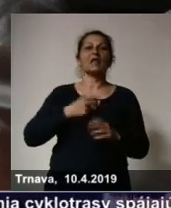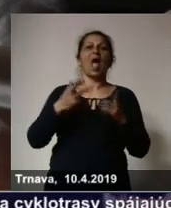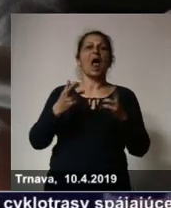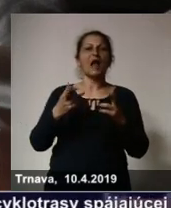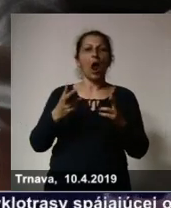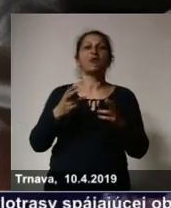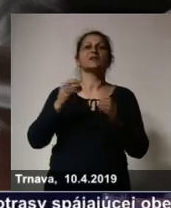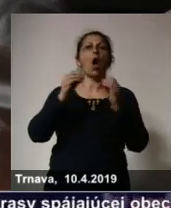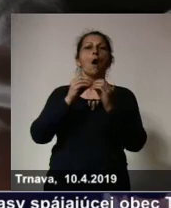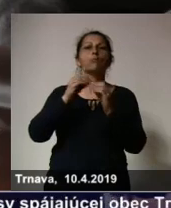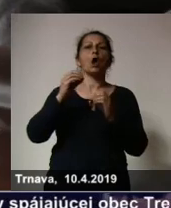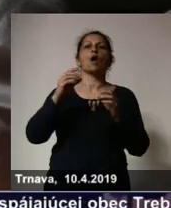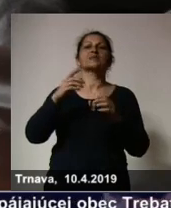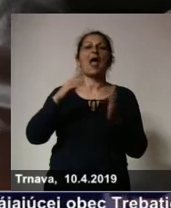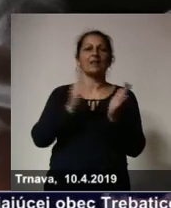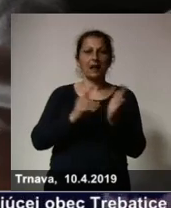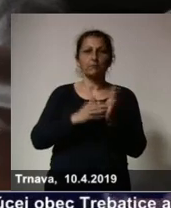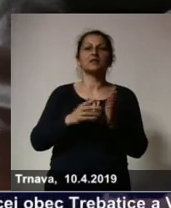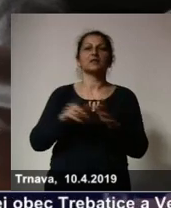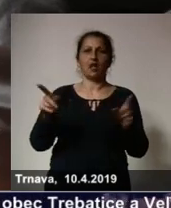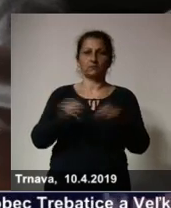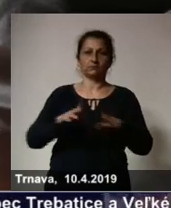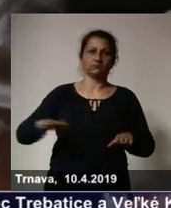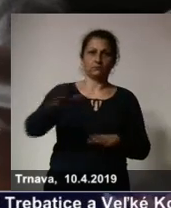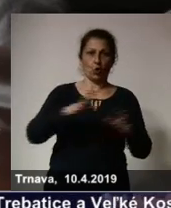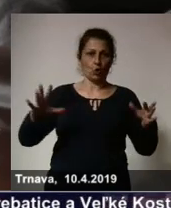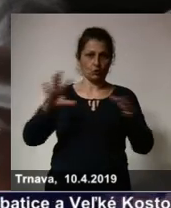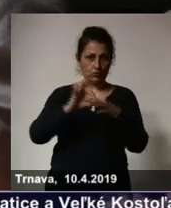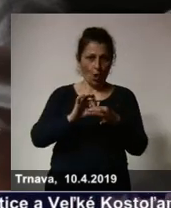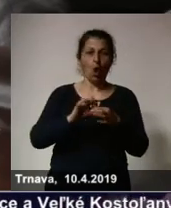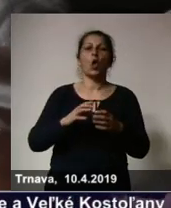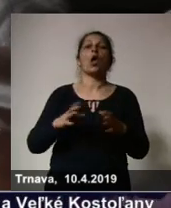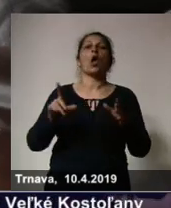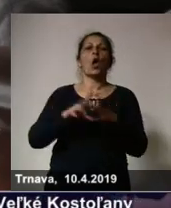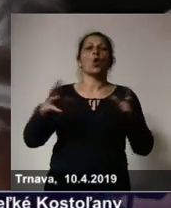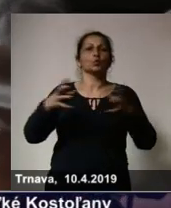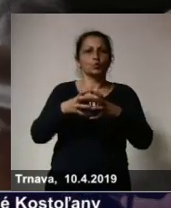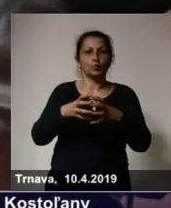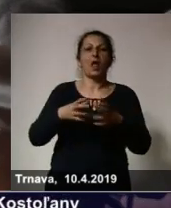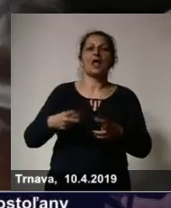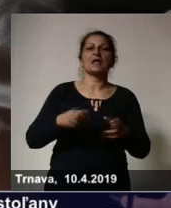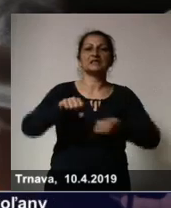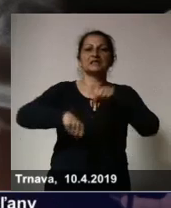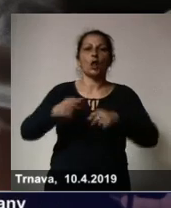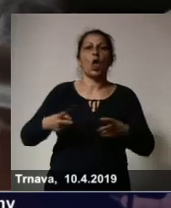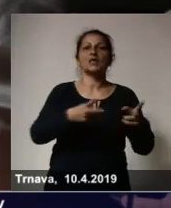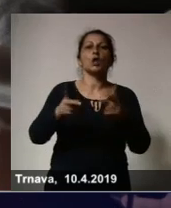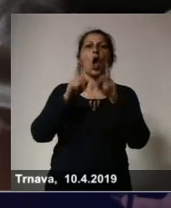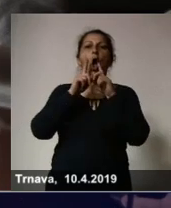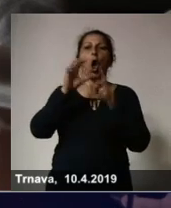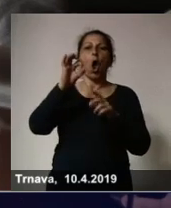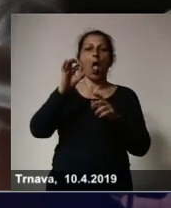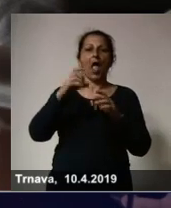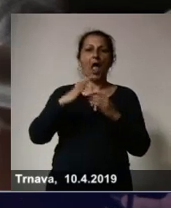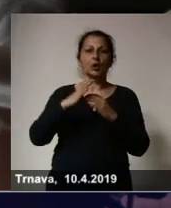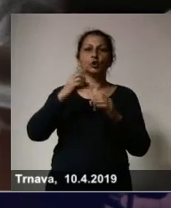Borovce, Trebatice, sa spojili do združenia obcí Cyklocesta Holeška a budú